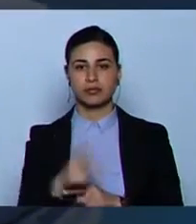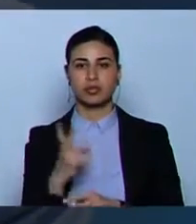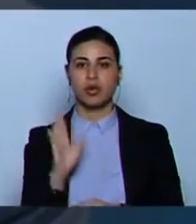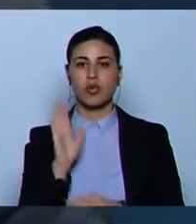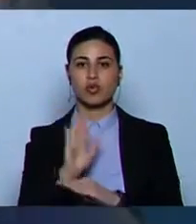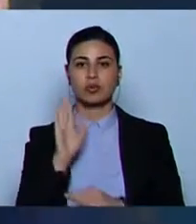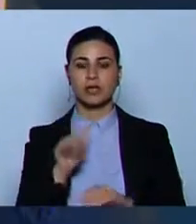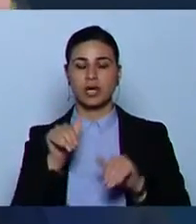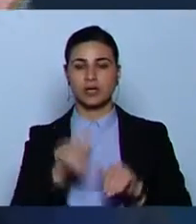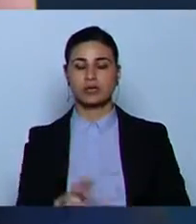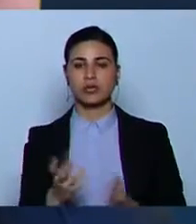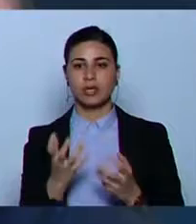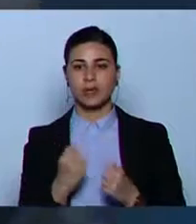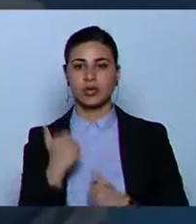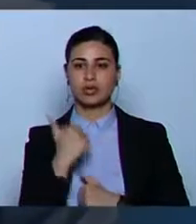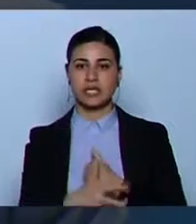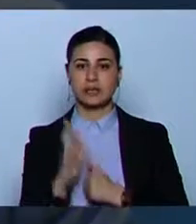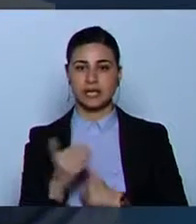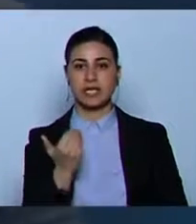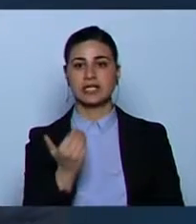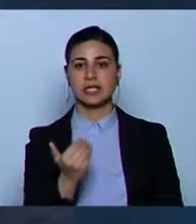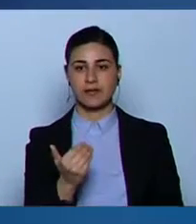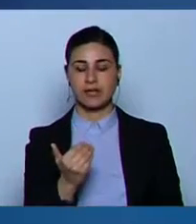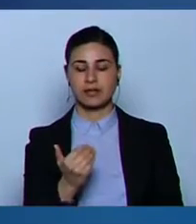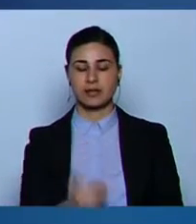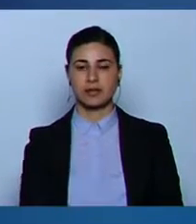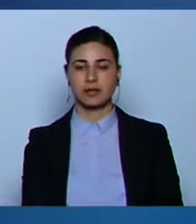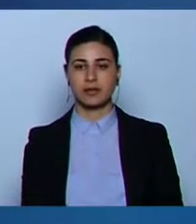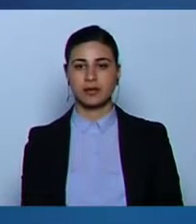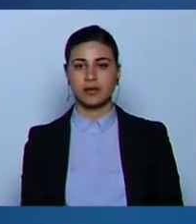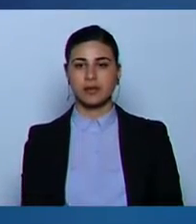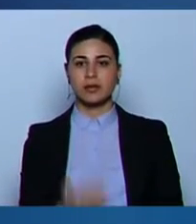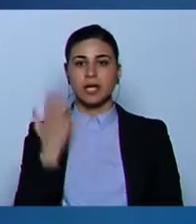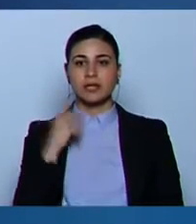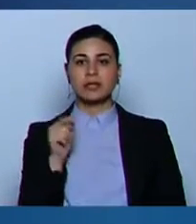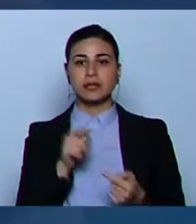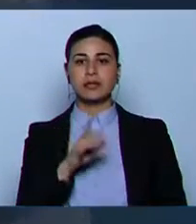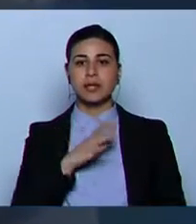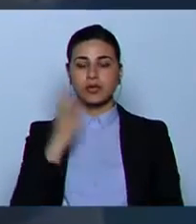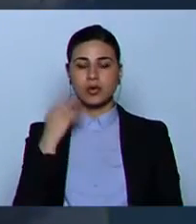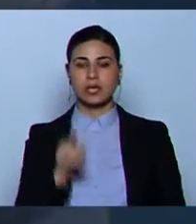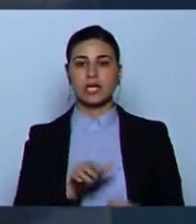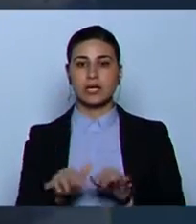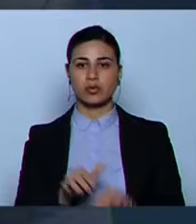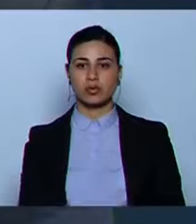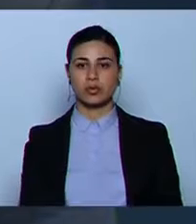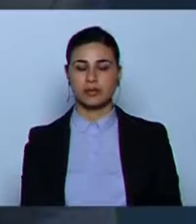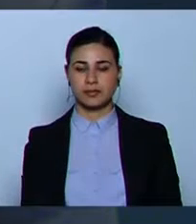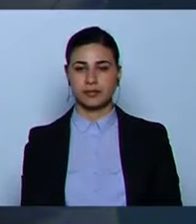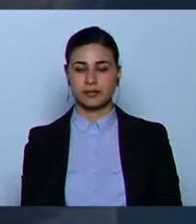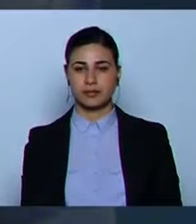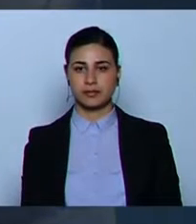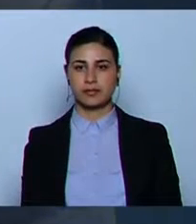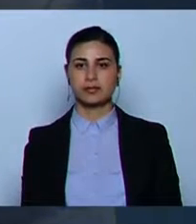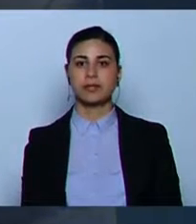უბრძანონ. გადაწყვეტილება უნდა მიიღოს ცენტრმა და თქვენ მაშინდელი წინააღმდეგობით რომ გაუწიეთ ამ სტრატეგიის განხორციელებას. ხელი